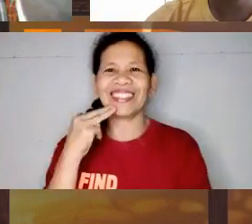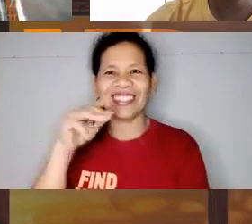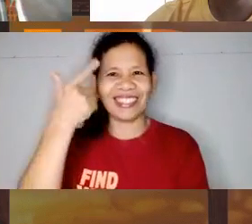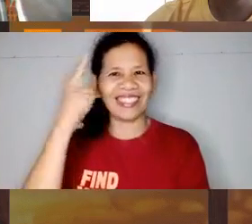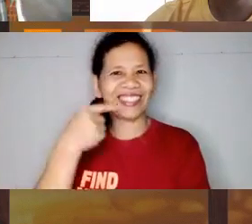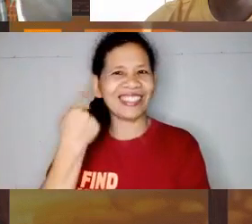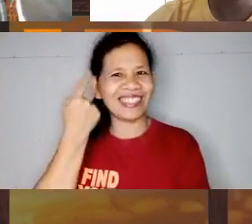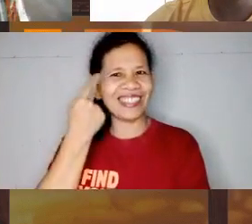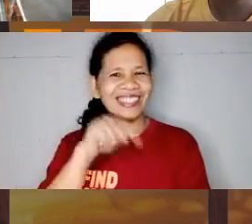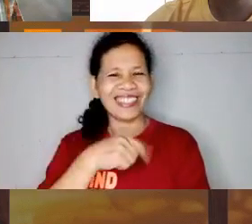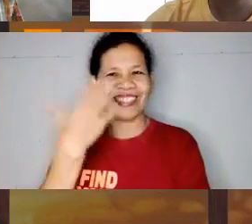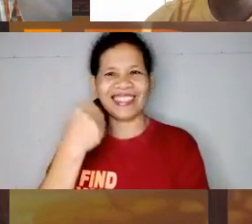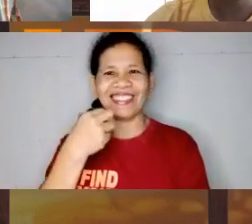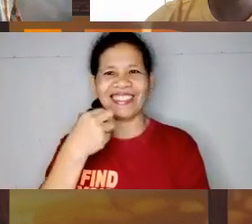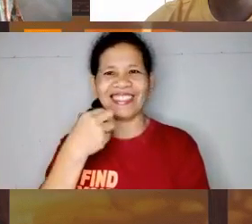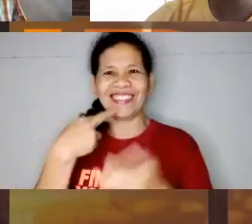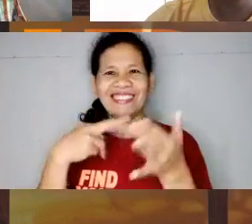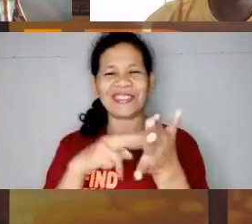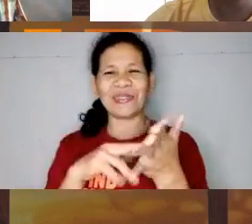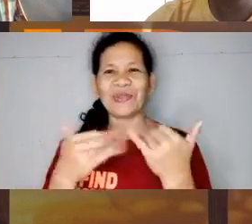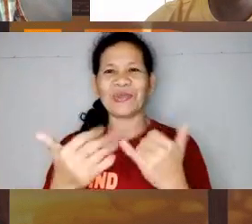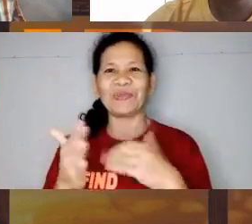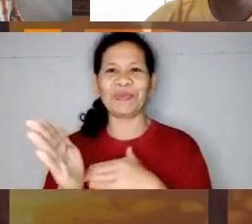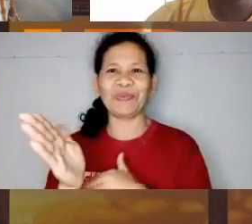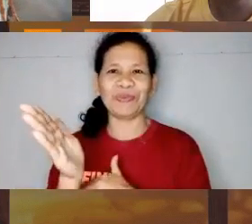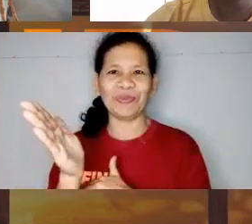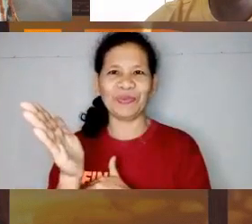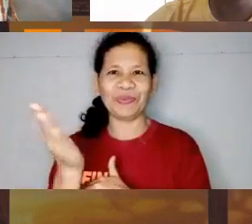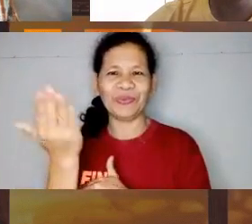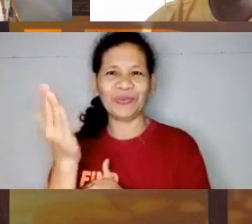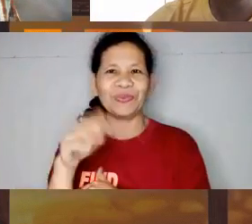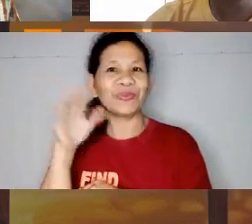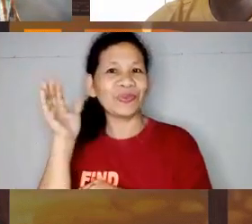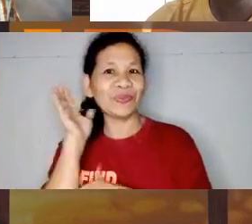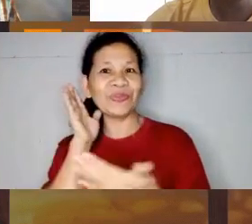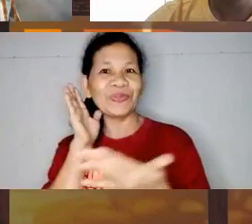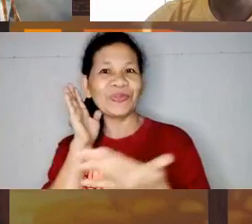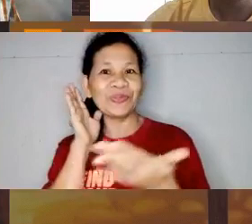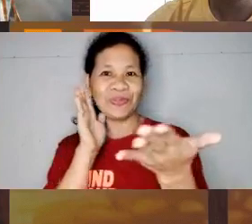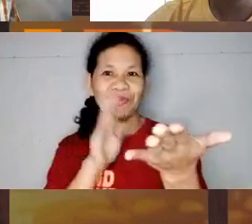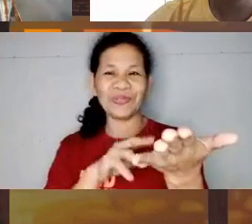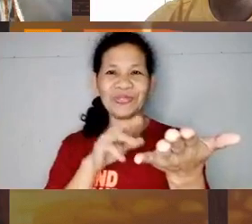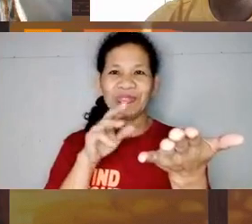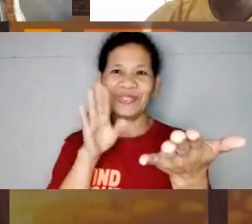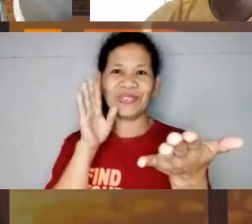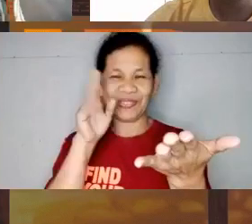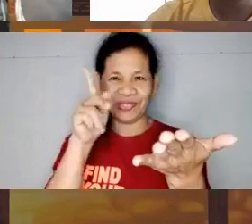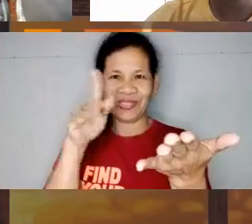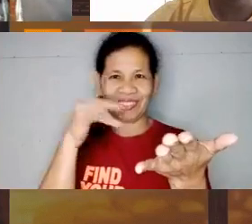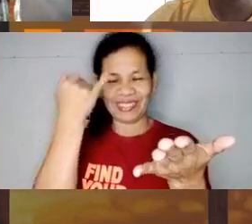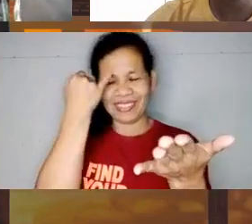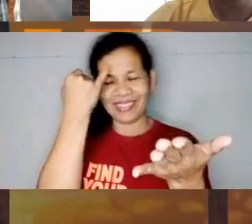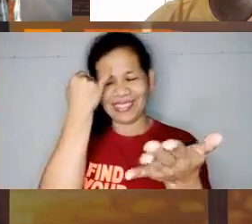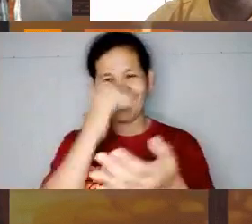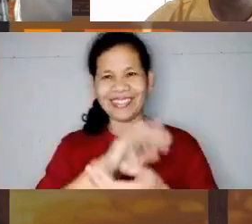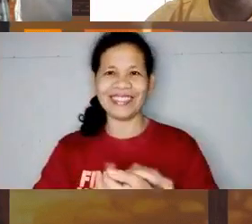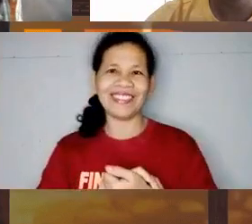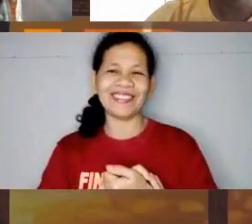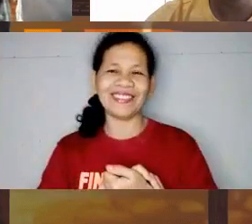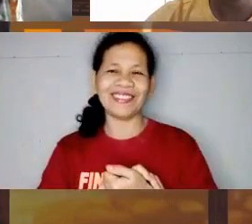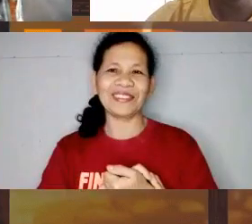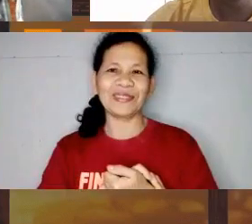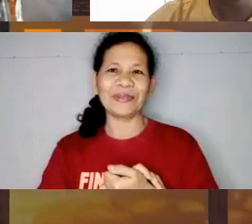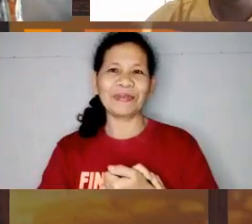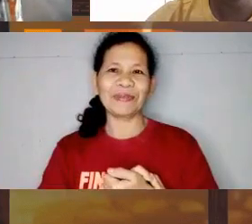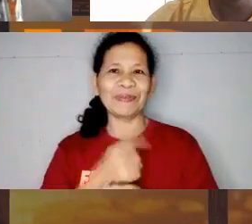iyo rin namang magandang refleksyon sa umaga ito. At ating pakikinggan ang ating co-host, si Pastor Jube, sa kanyang